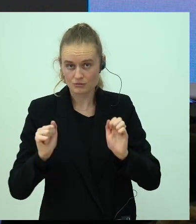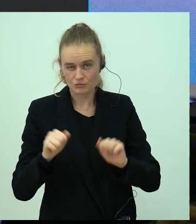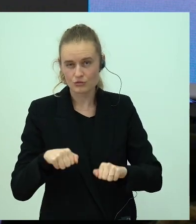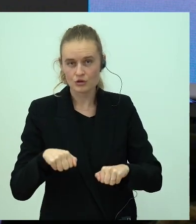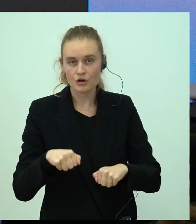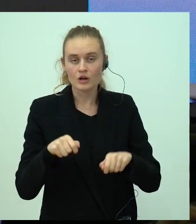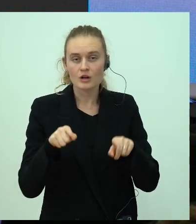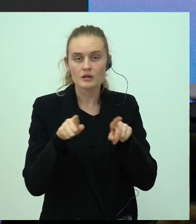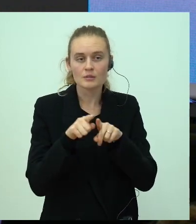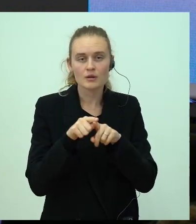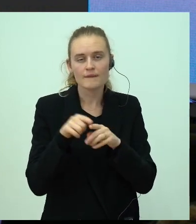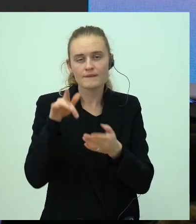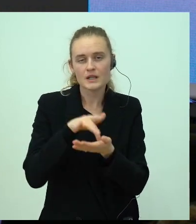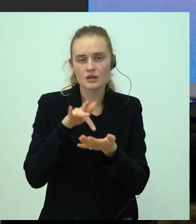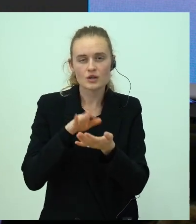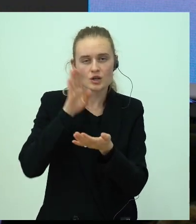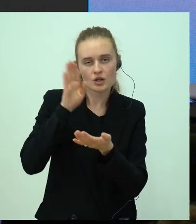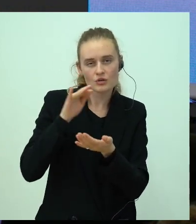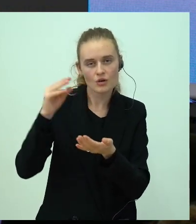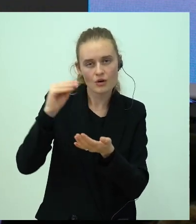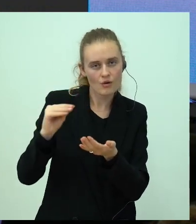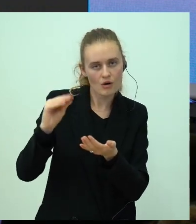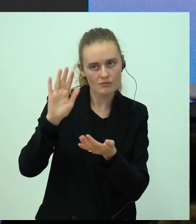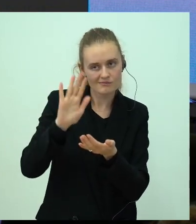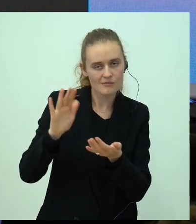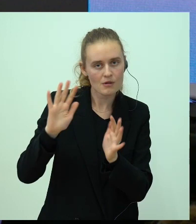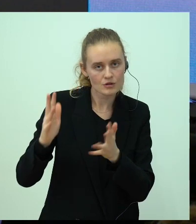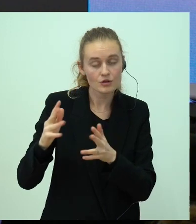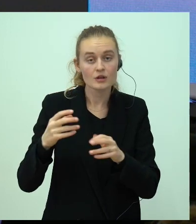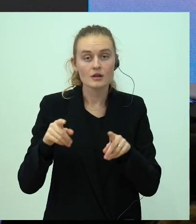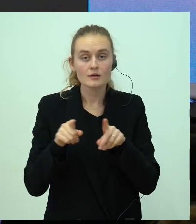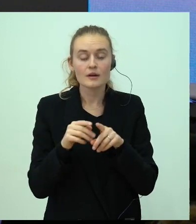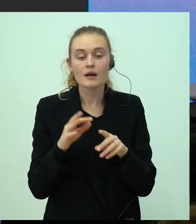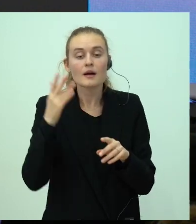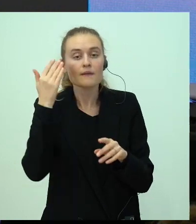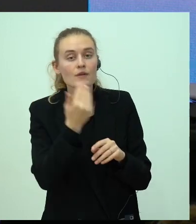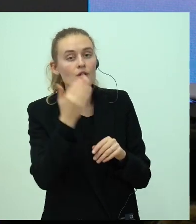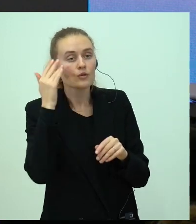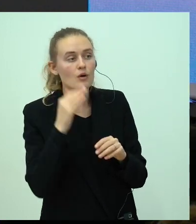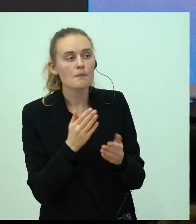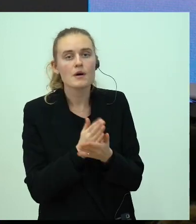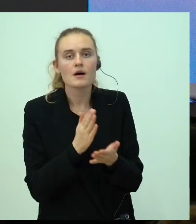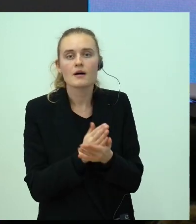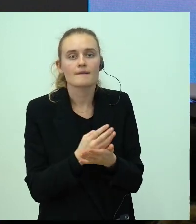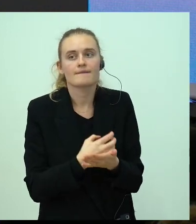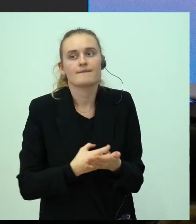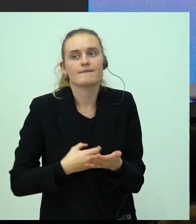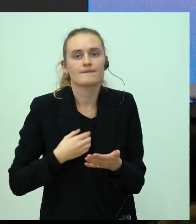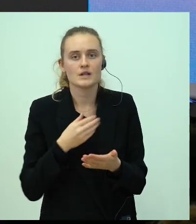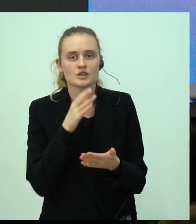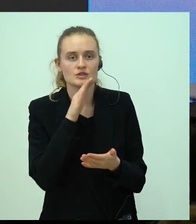taip pat mūsų vidurio rytų Europos regioną. Kaip jūs manote, kokie yra pagrindinės antisemitizmo